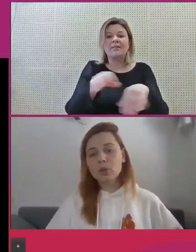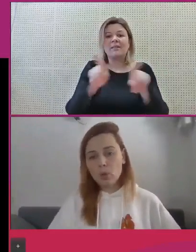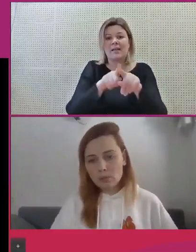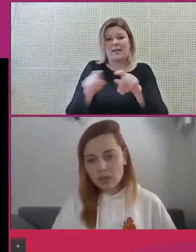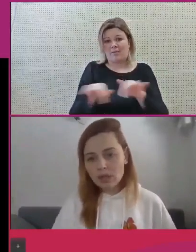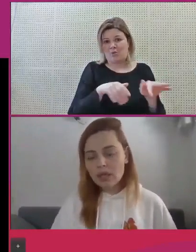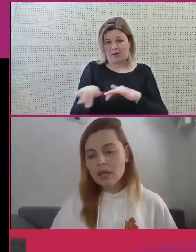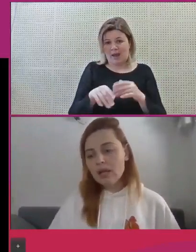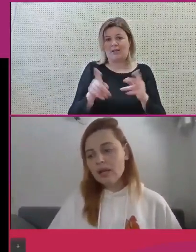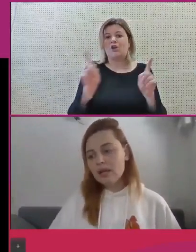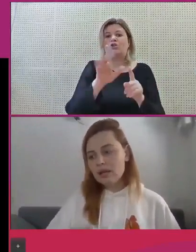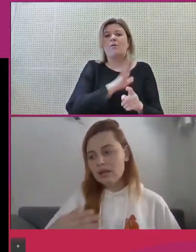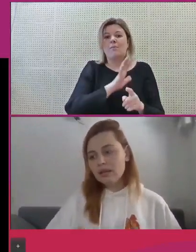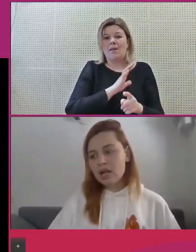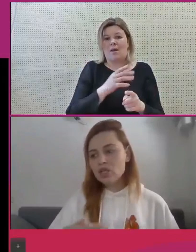чтобы потом